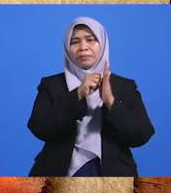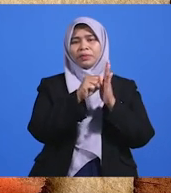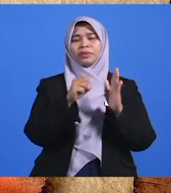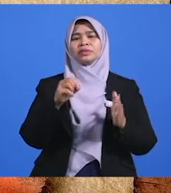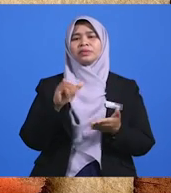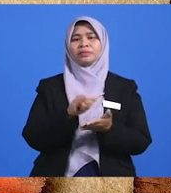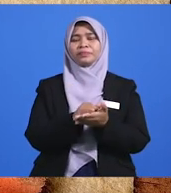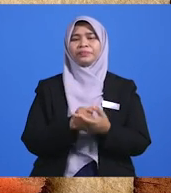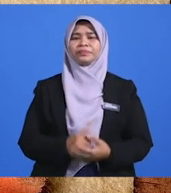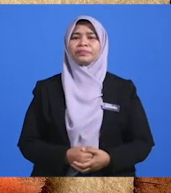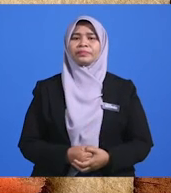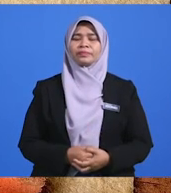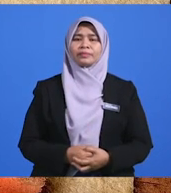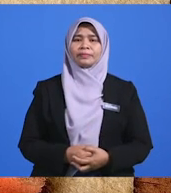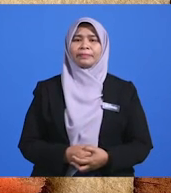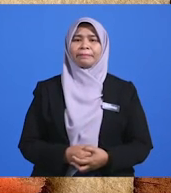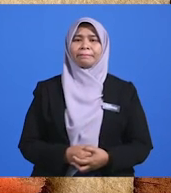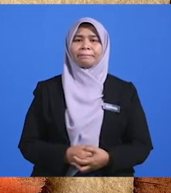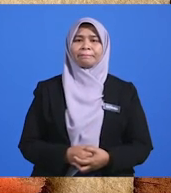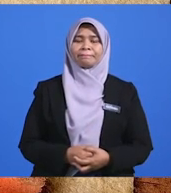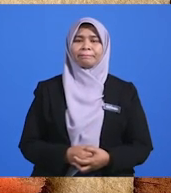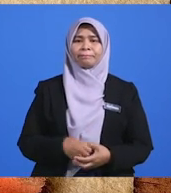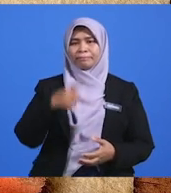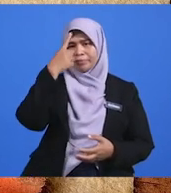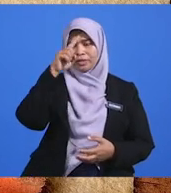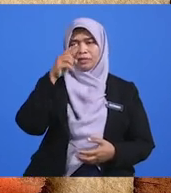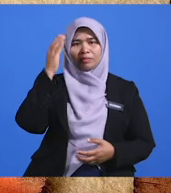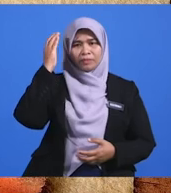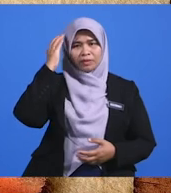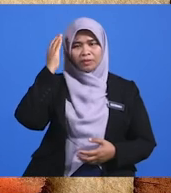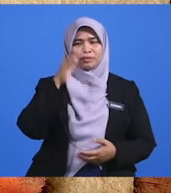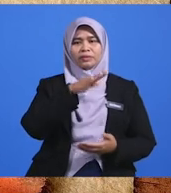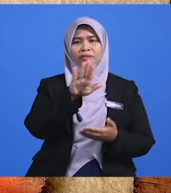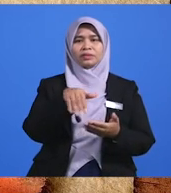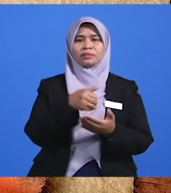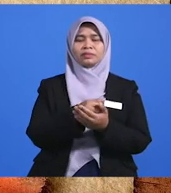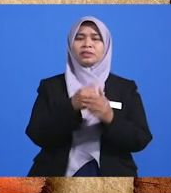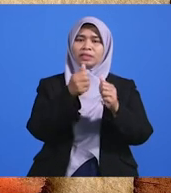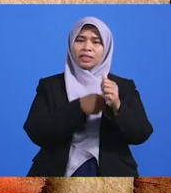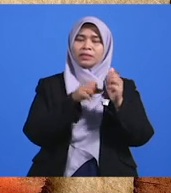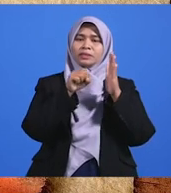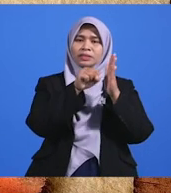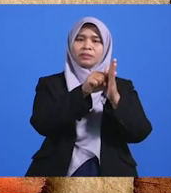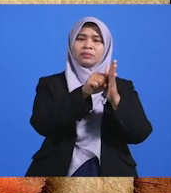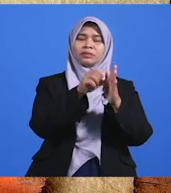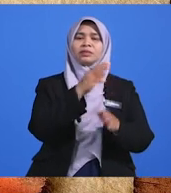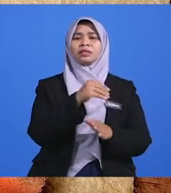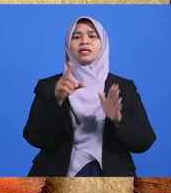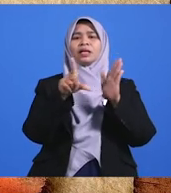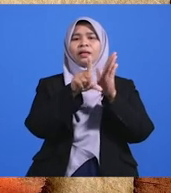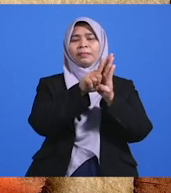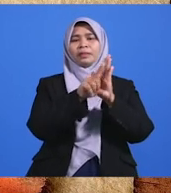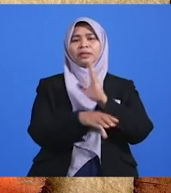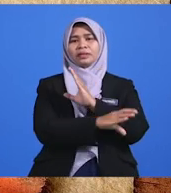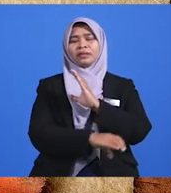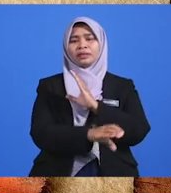Jatanegara? Mari cikgu terangkan. Untuk pengetahuan anda, setiap simbol dan lambang-lambang negara yang ada